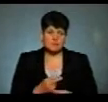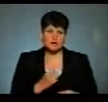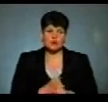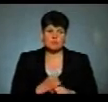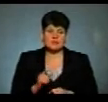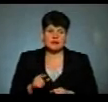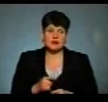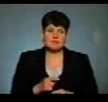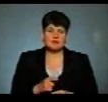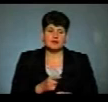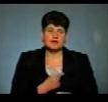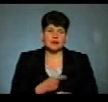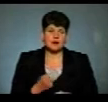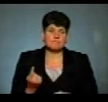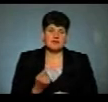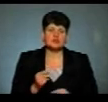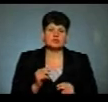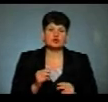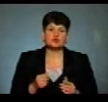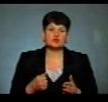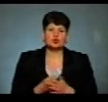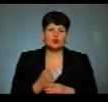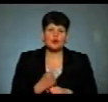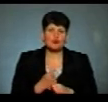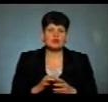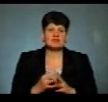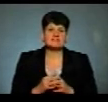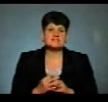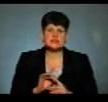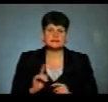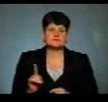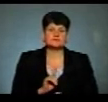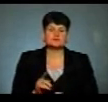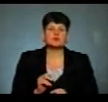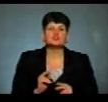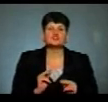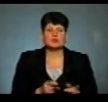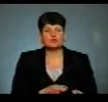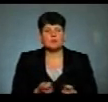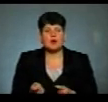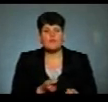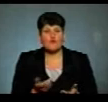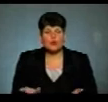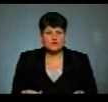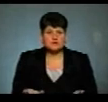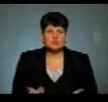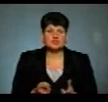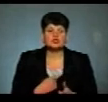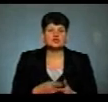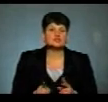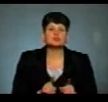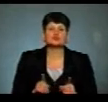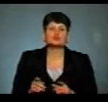робітникам лікарні першої, чим до роботи з усіл, чи будуть чим довозити, чи